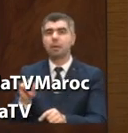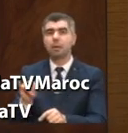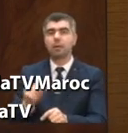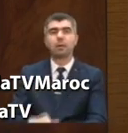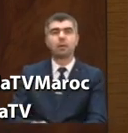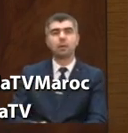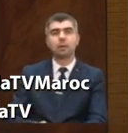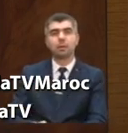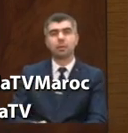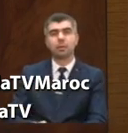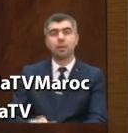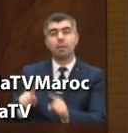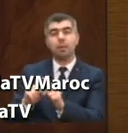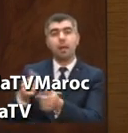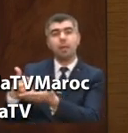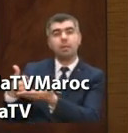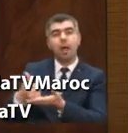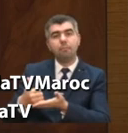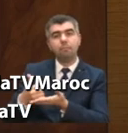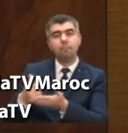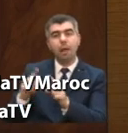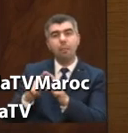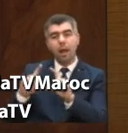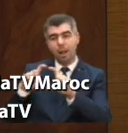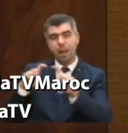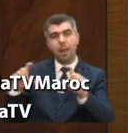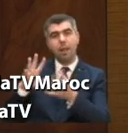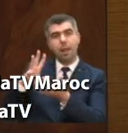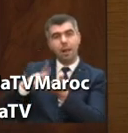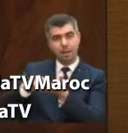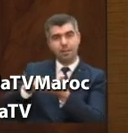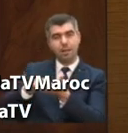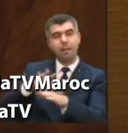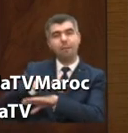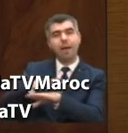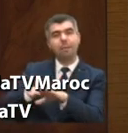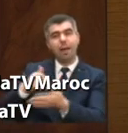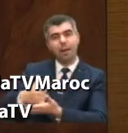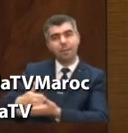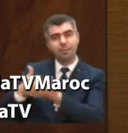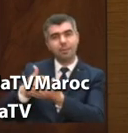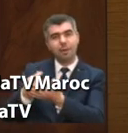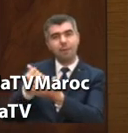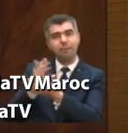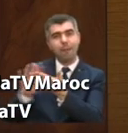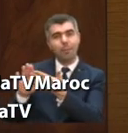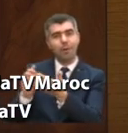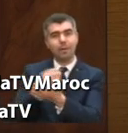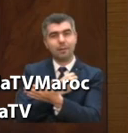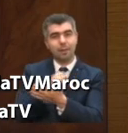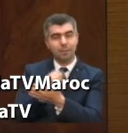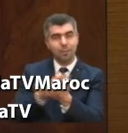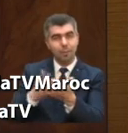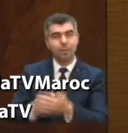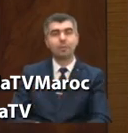يستفدوا من الدعم ديال راميد لأن عندهم رقم اشتراك في الصندوق الوطني للضمان الاجتماعي، وما يمكنش يستفدوا